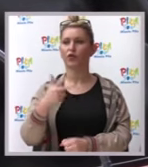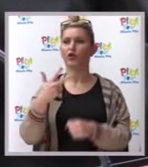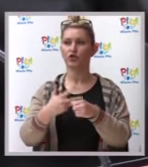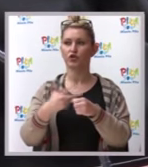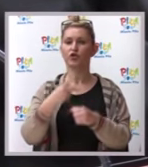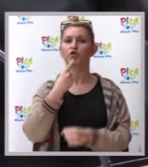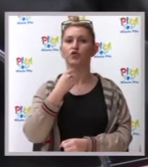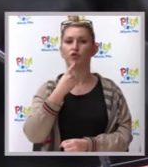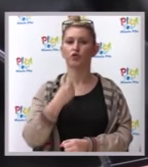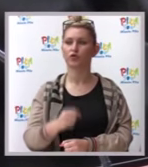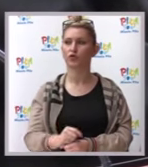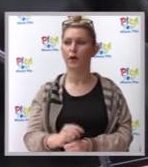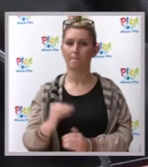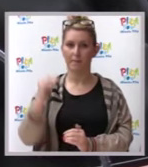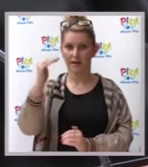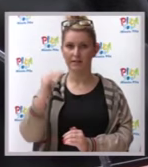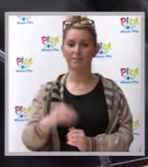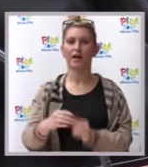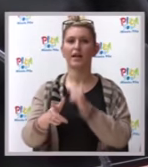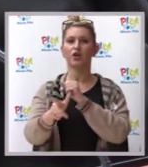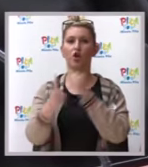3,30 zł. Stawka maksymalna to